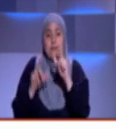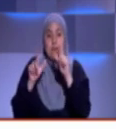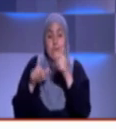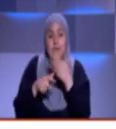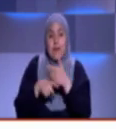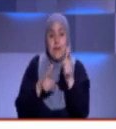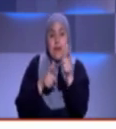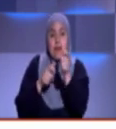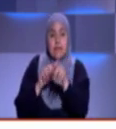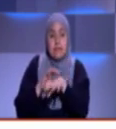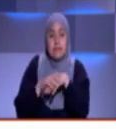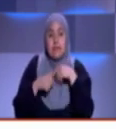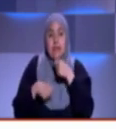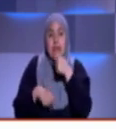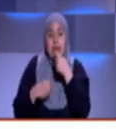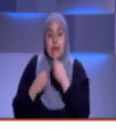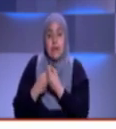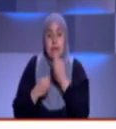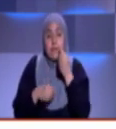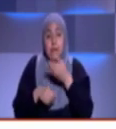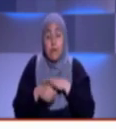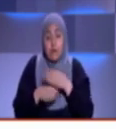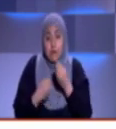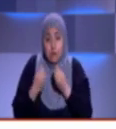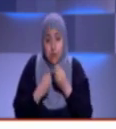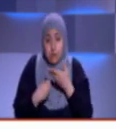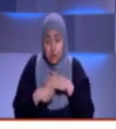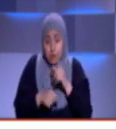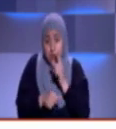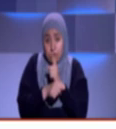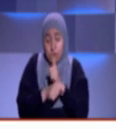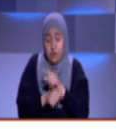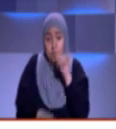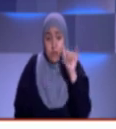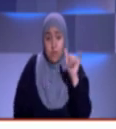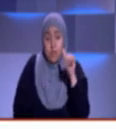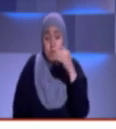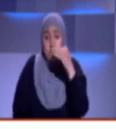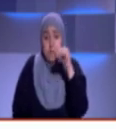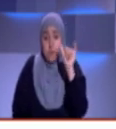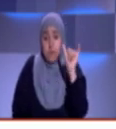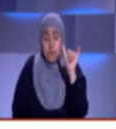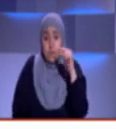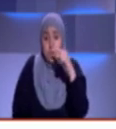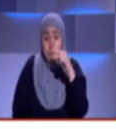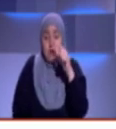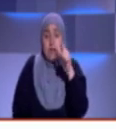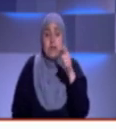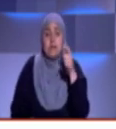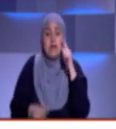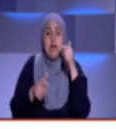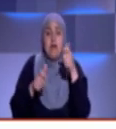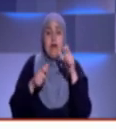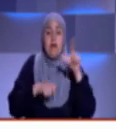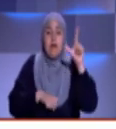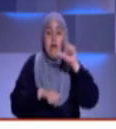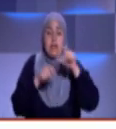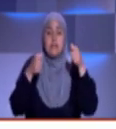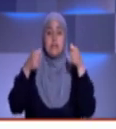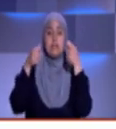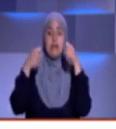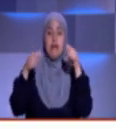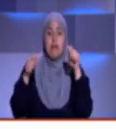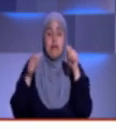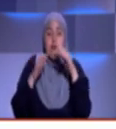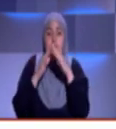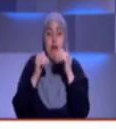إلينا عبر الهاتف لمزيد من النقاش الأستاذ محمد عز الدين، نائب رئيس تحرير الأهرام. مساء الخير أستاذ محمد، أهلا بحضرتك معنا